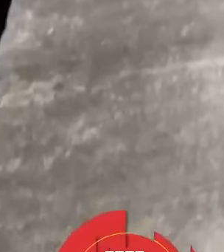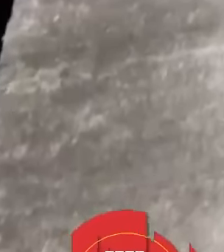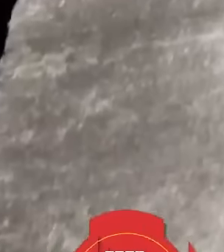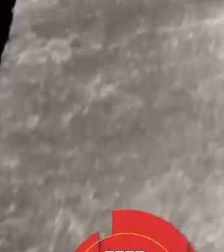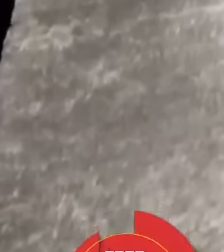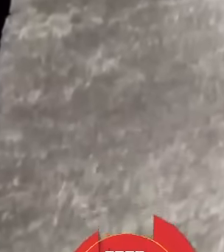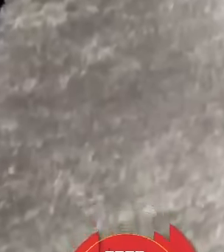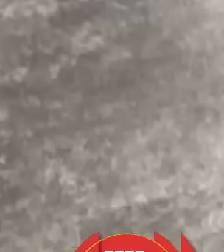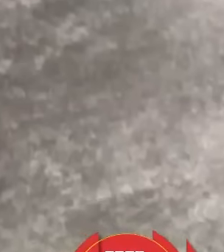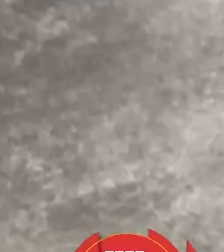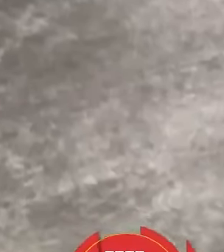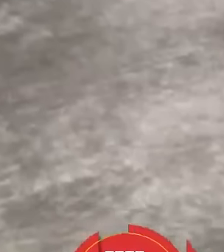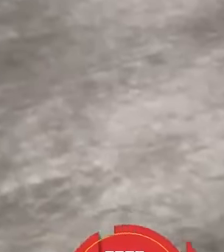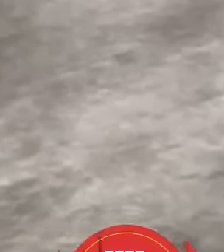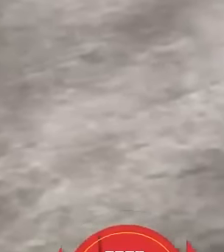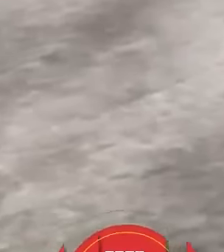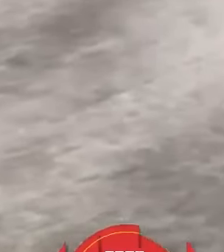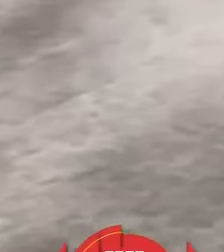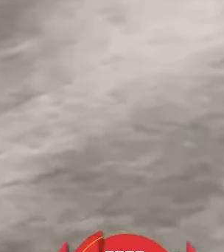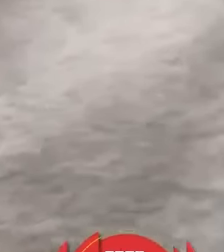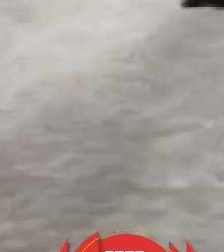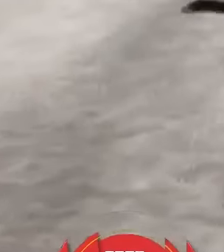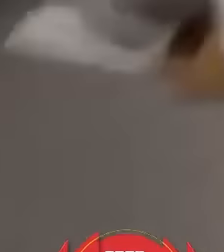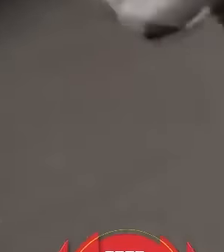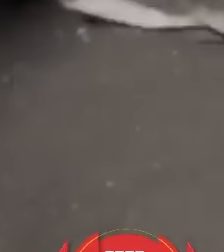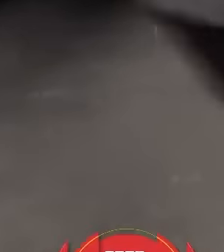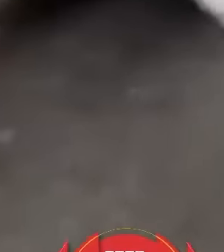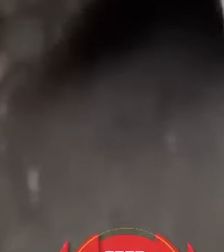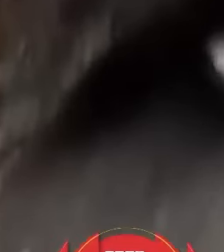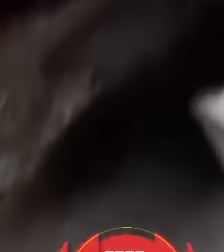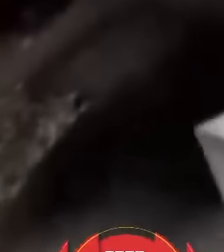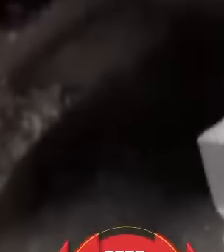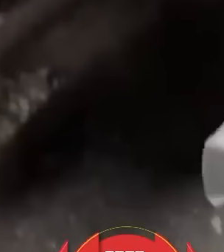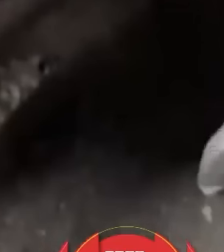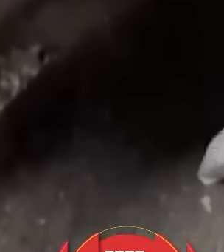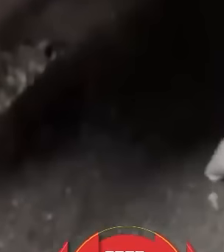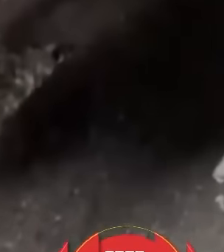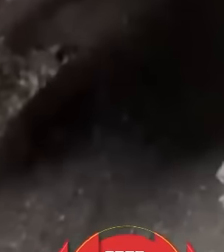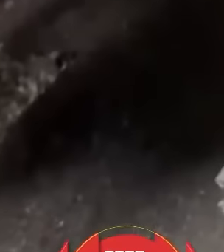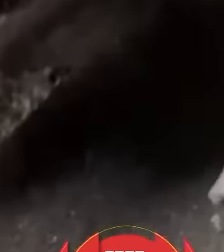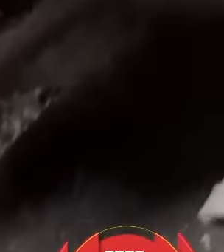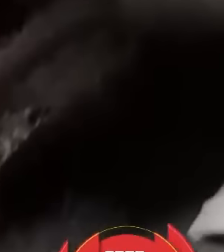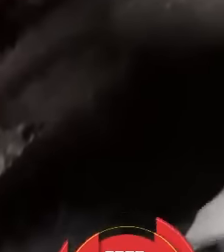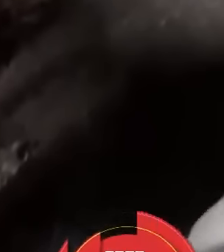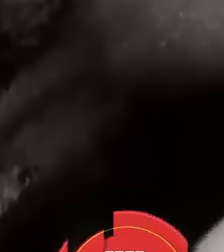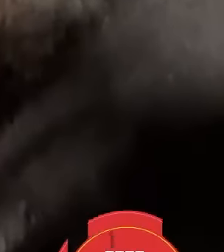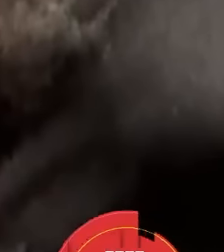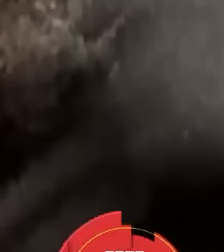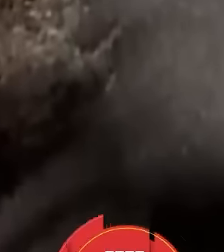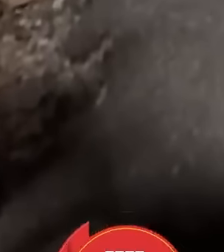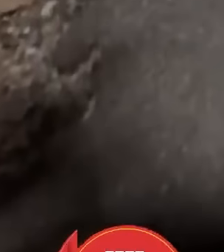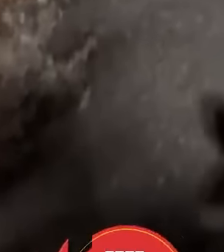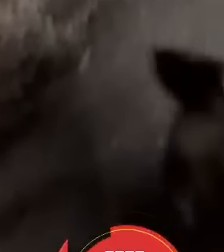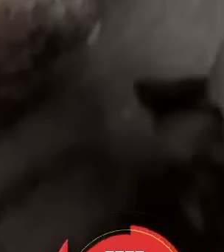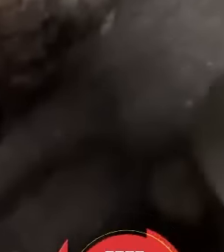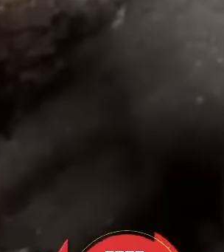ารับไปแล้วค่ะก็เลยได้มอบหมายให้เจ้าหน้าที่เองเนี่ยลงไปประสานงานกับตำรวจท้องที่ที่รับแจ้งปรากฏว่าไปตรวจสอบเนี่ย